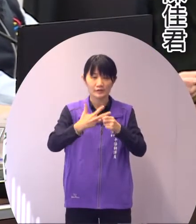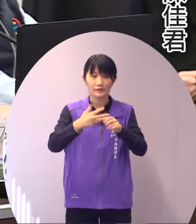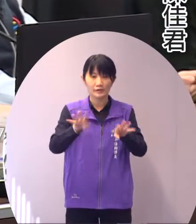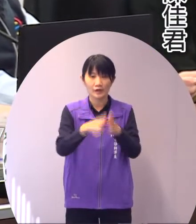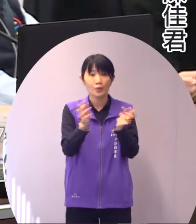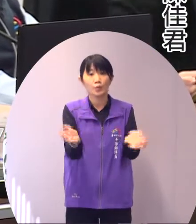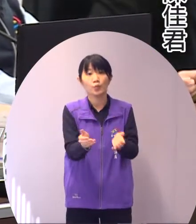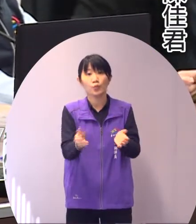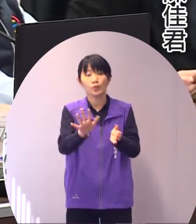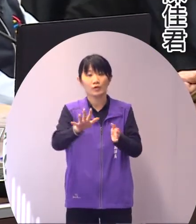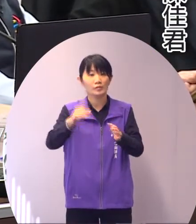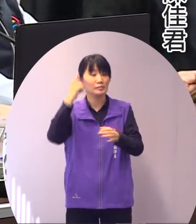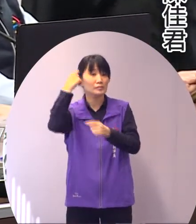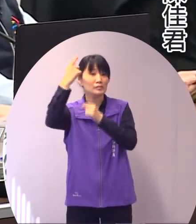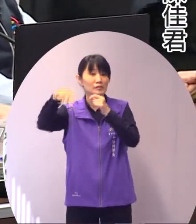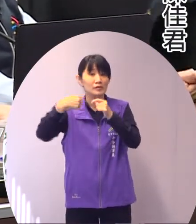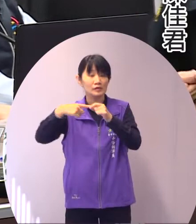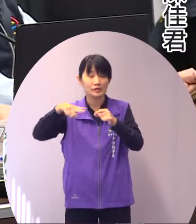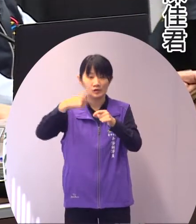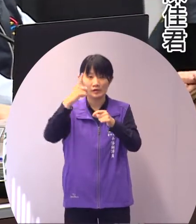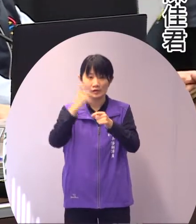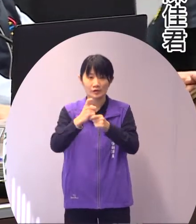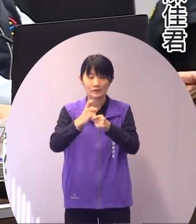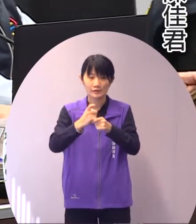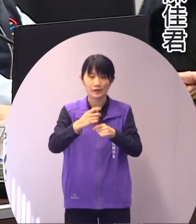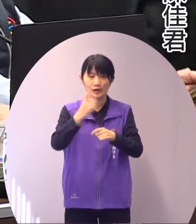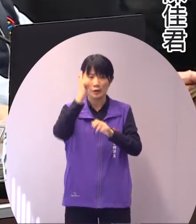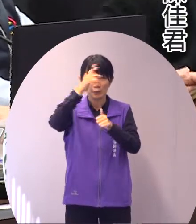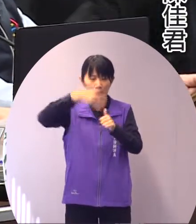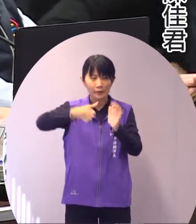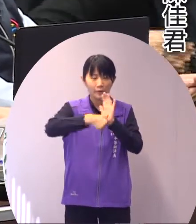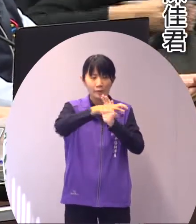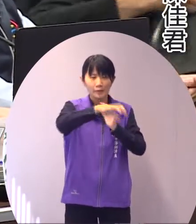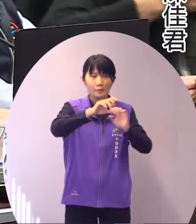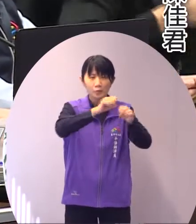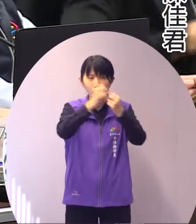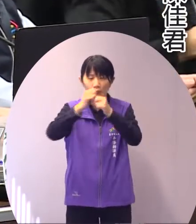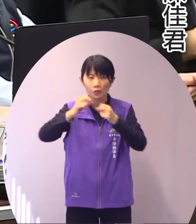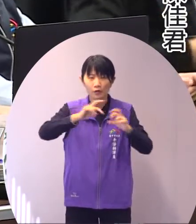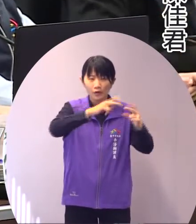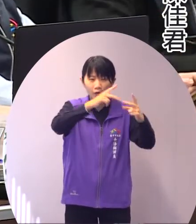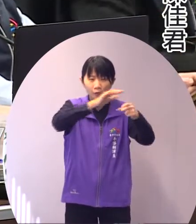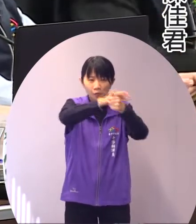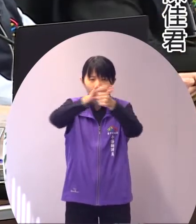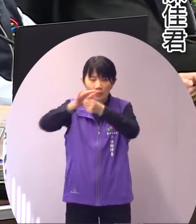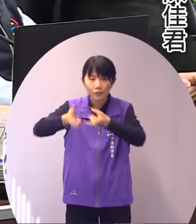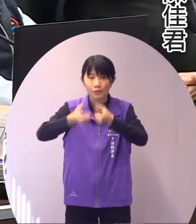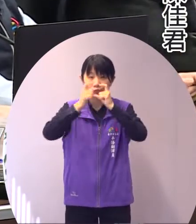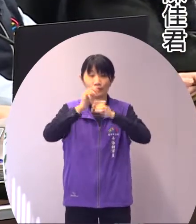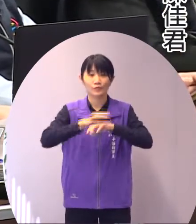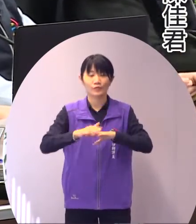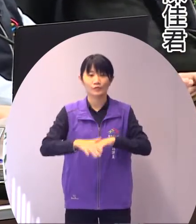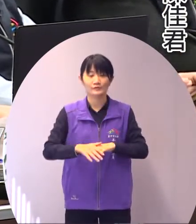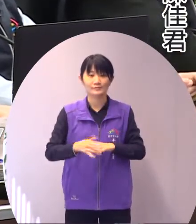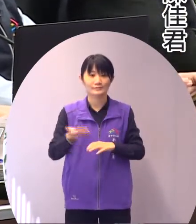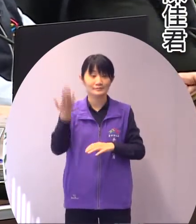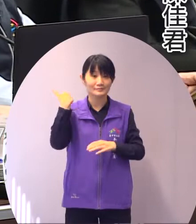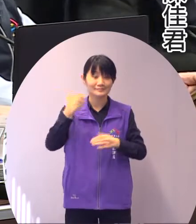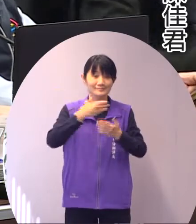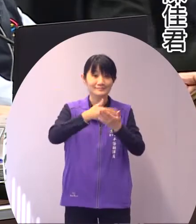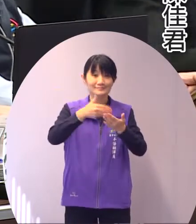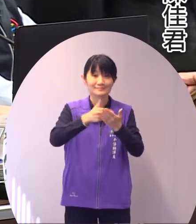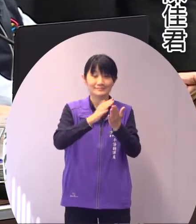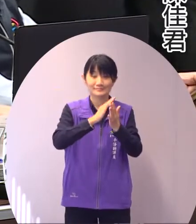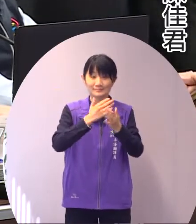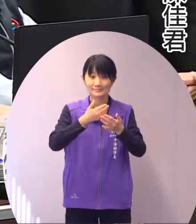未来呢，也将在明年110年陆续修复完成。那未来我们文资化局会本着文资为体、